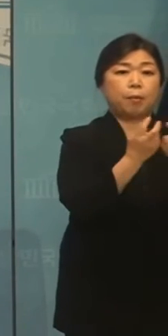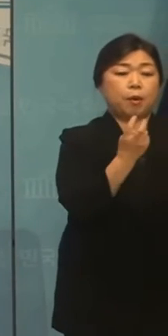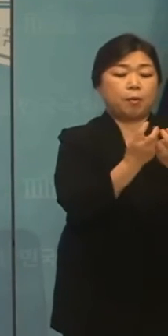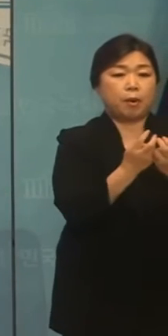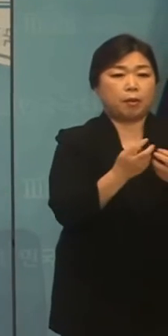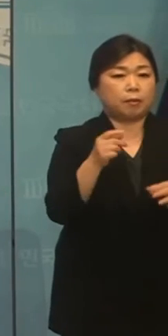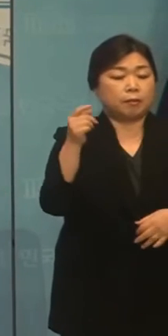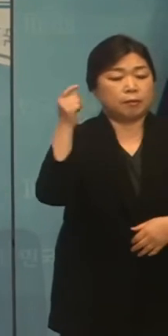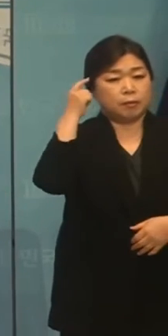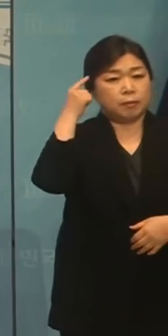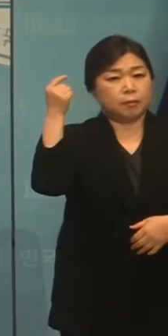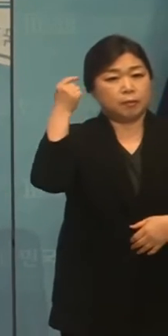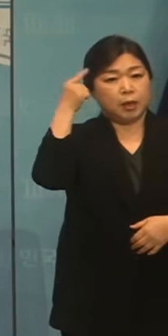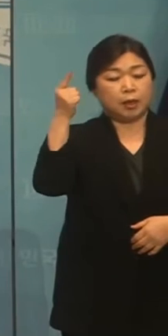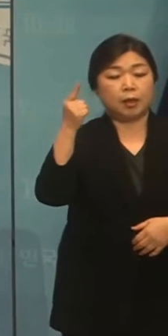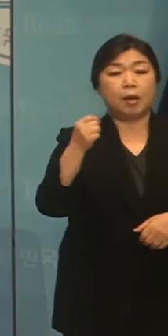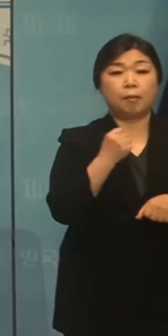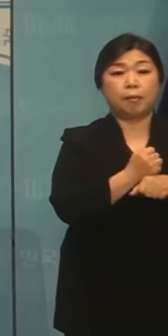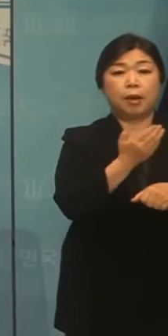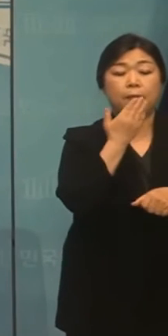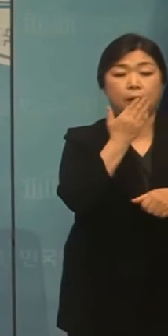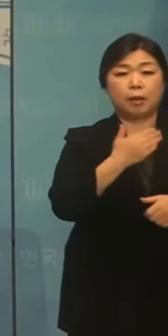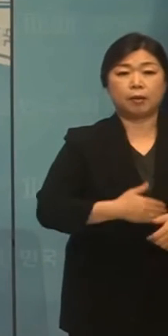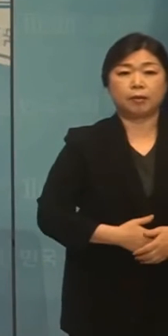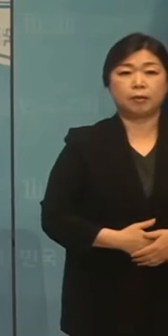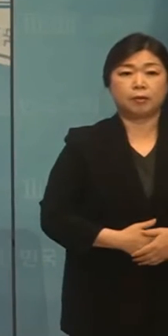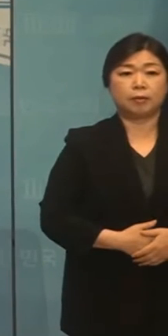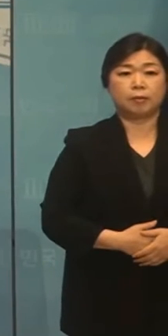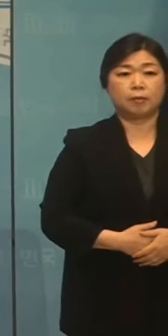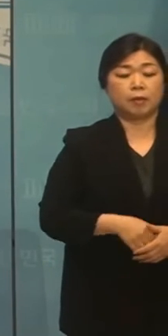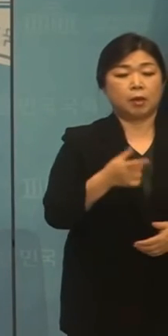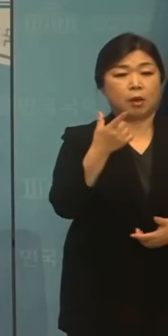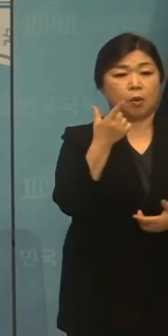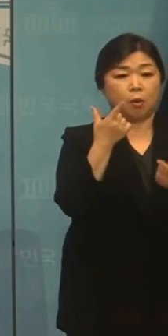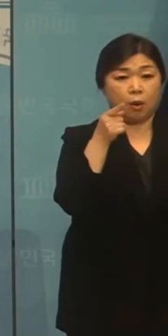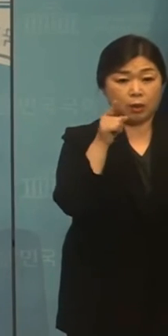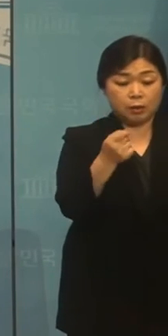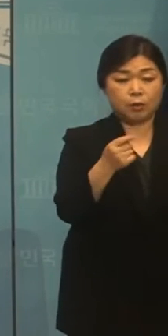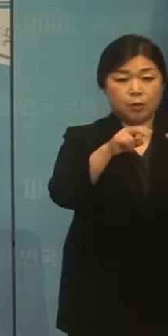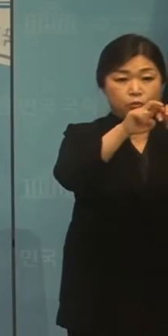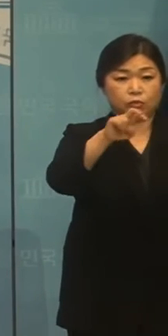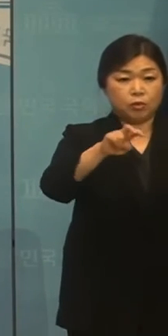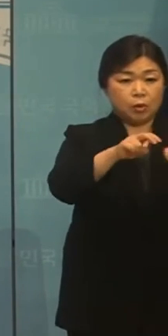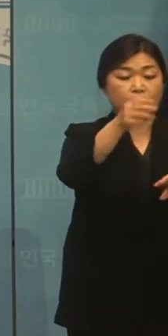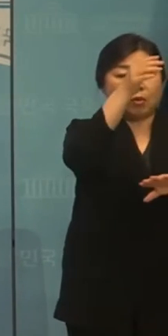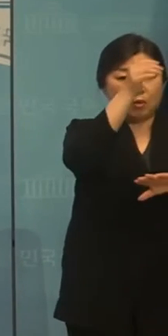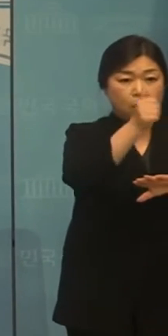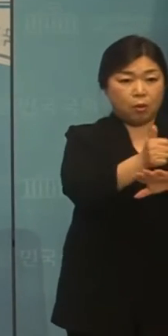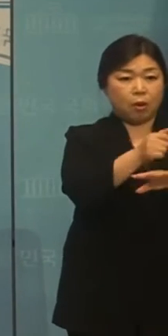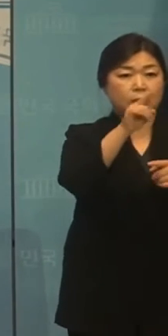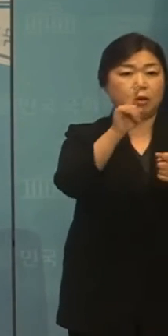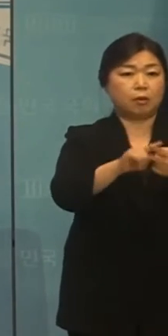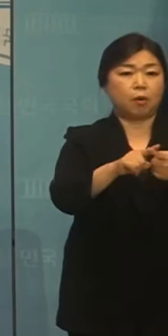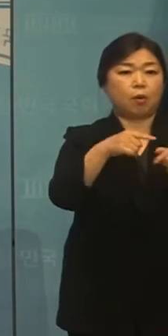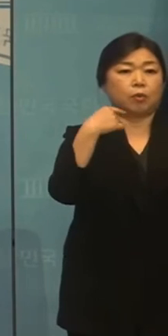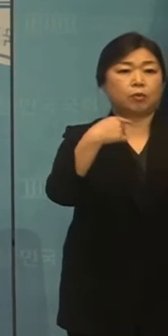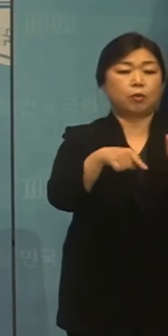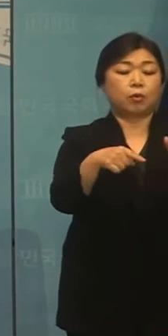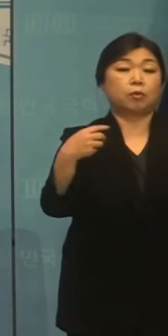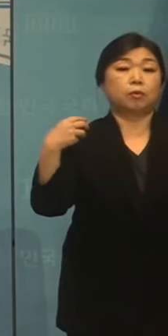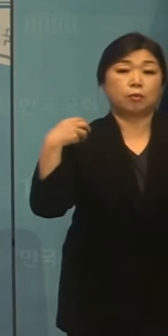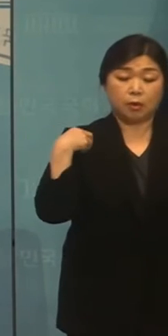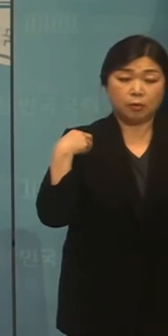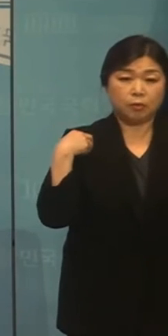획기적인 방안이 될 것입니다. 이런 분석 결과에 대해 교육장군